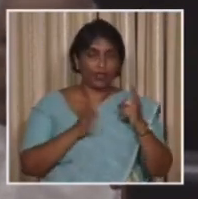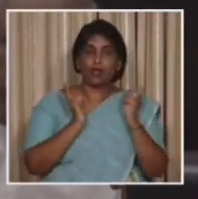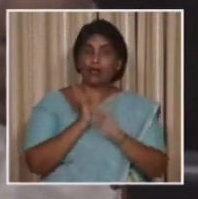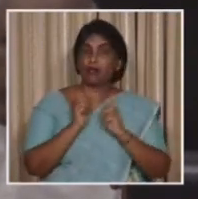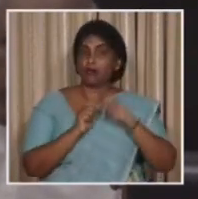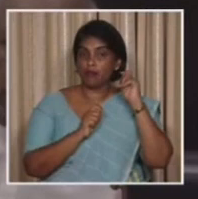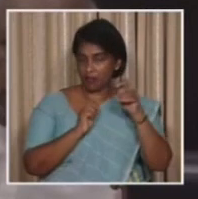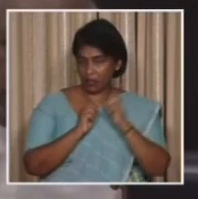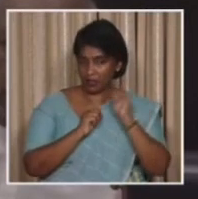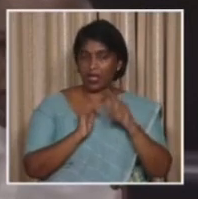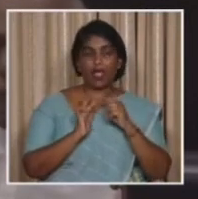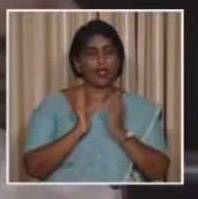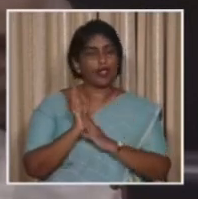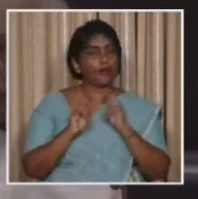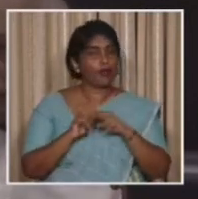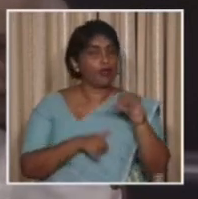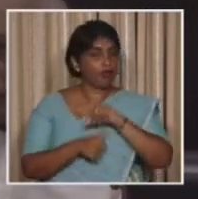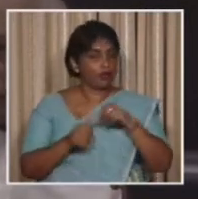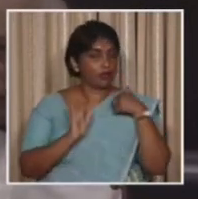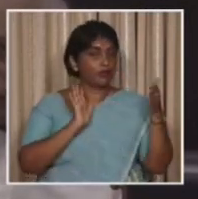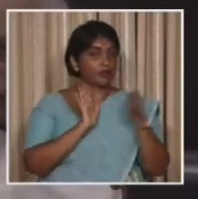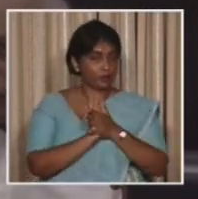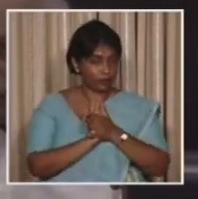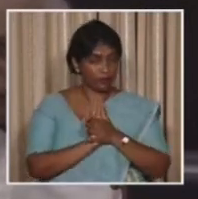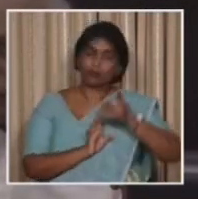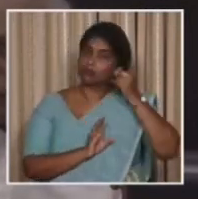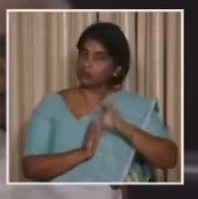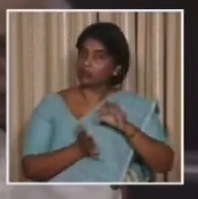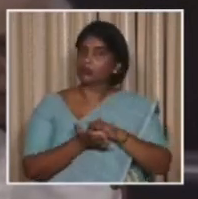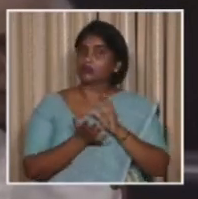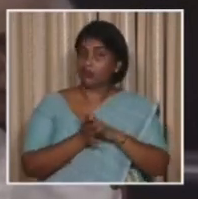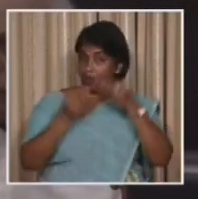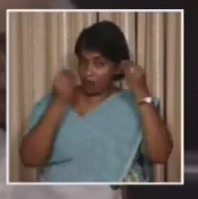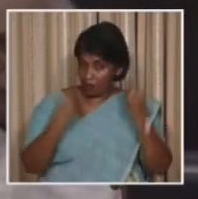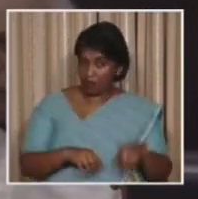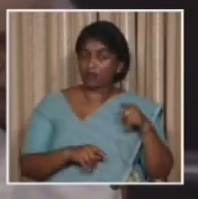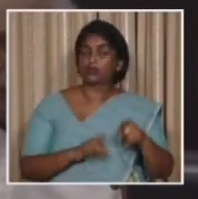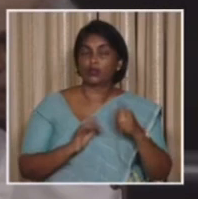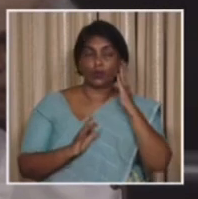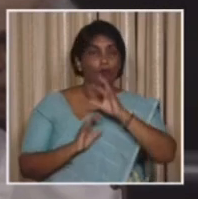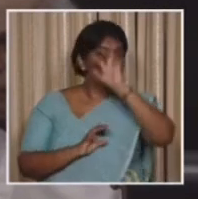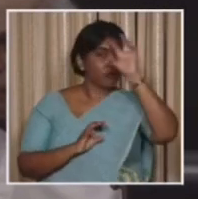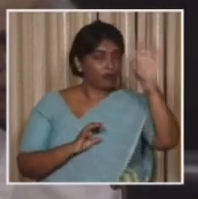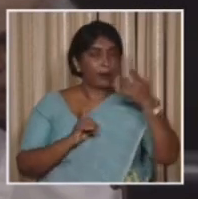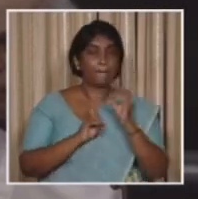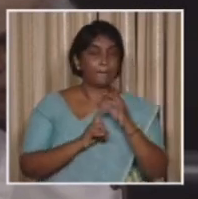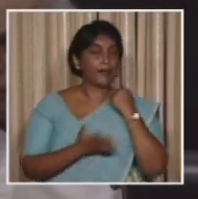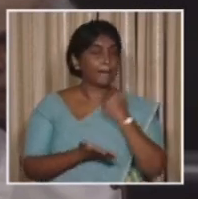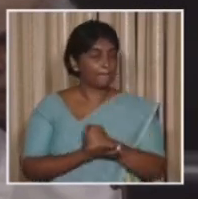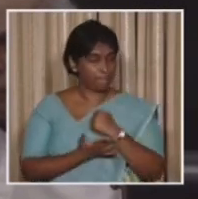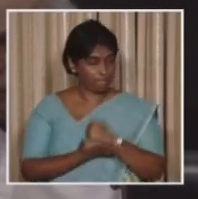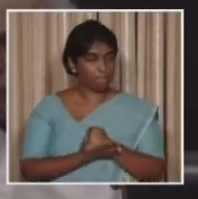ගෙවීමේ කෙරෙනවා. IMF ආයතන සමග පවතින එකඟතාවය කඩා දැමුවොත් විදේශ රටවලින් හා පුද්ගලික